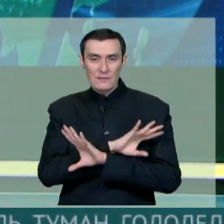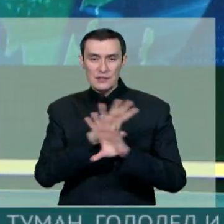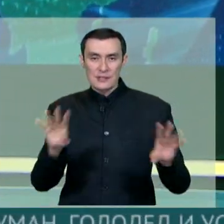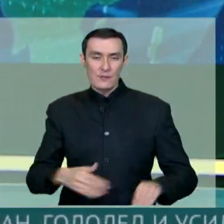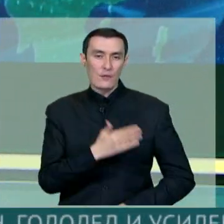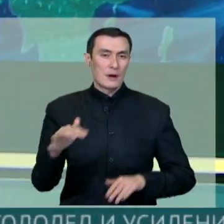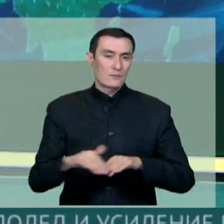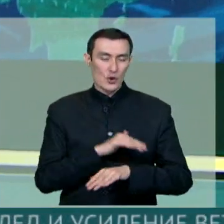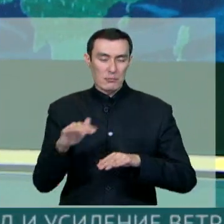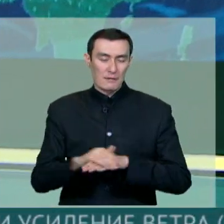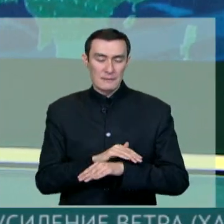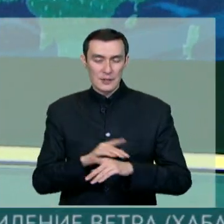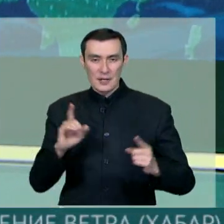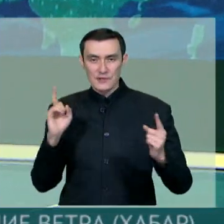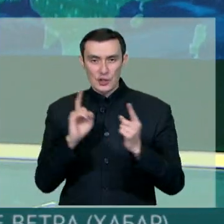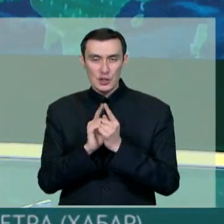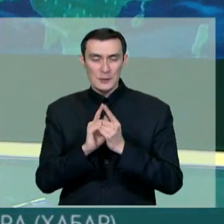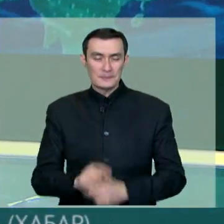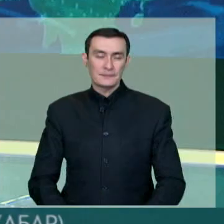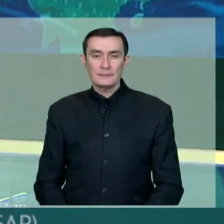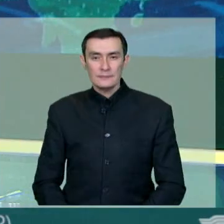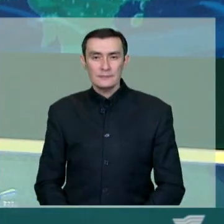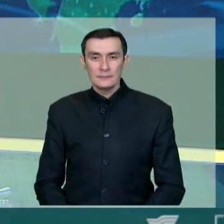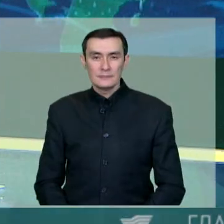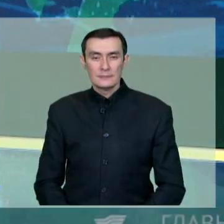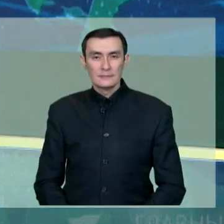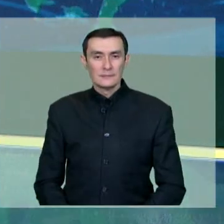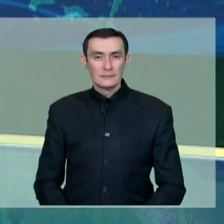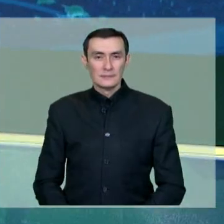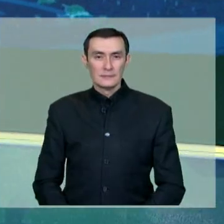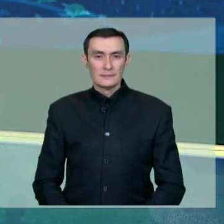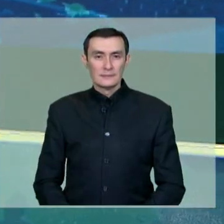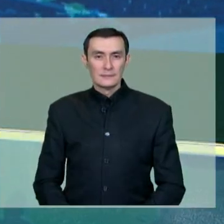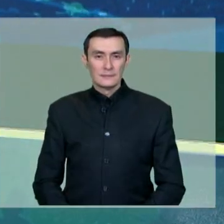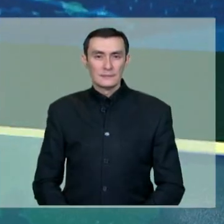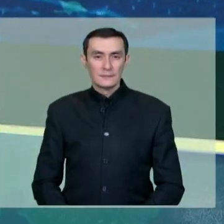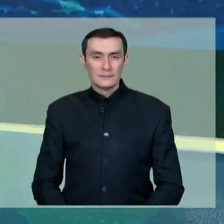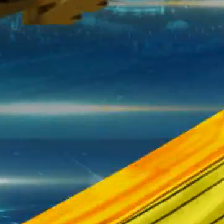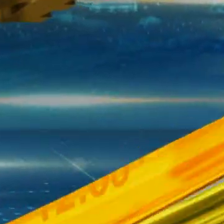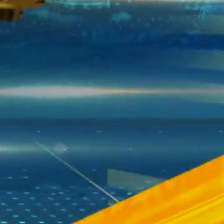khabar.kz. Мои коллеги представят выпуски в 7 часов и в 9 часов вечера. До свидания.